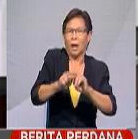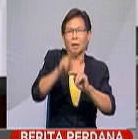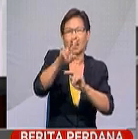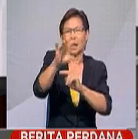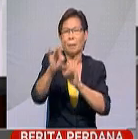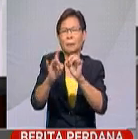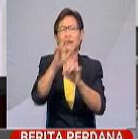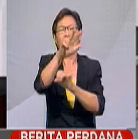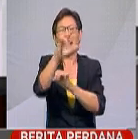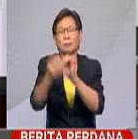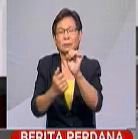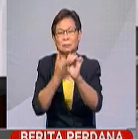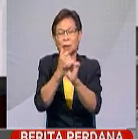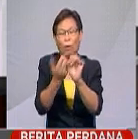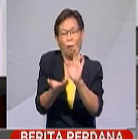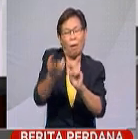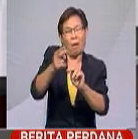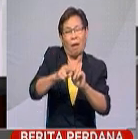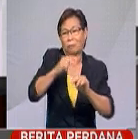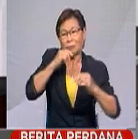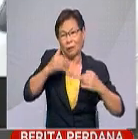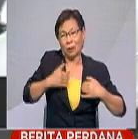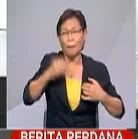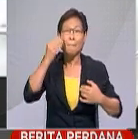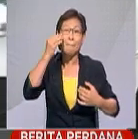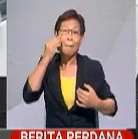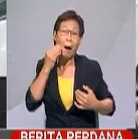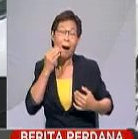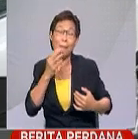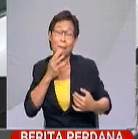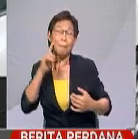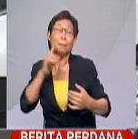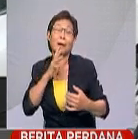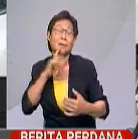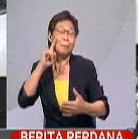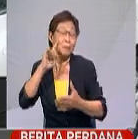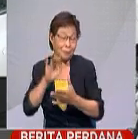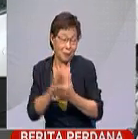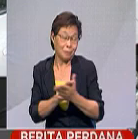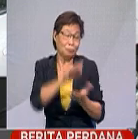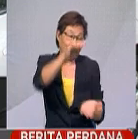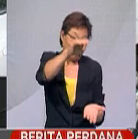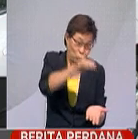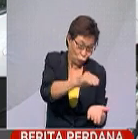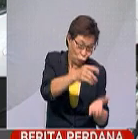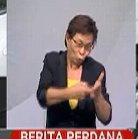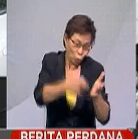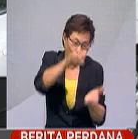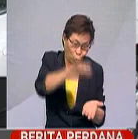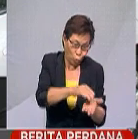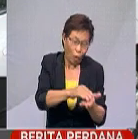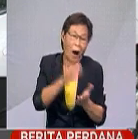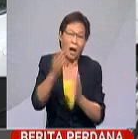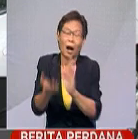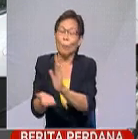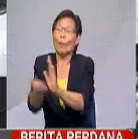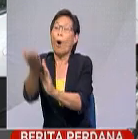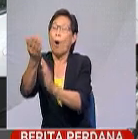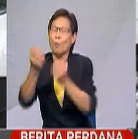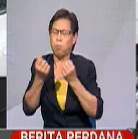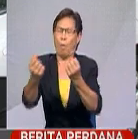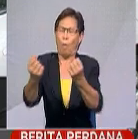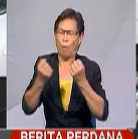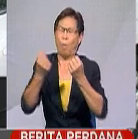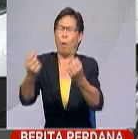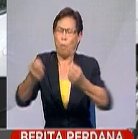38 tahun. Perdana Menteri Tun Dr. Mahathir Mohamad percaya pengurangan kadar tol itu akan meningkatkan jumlah pengguna